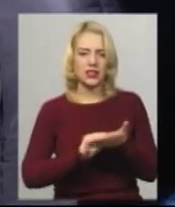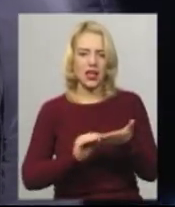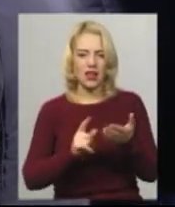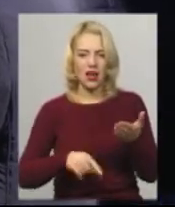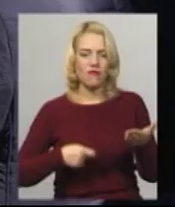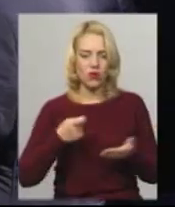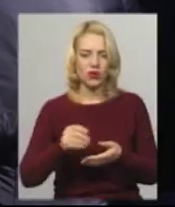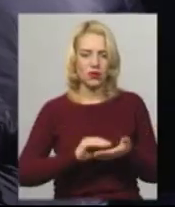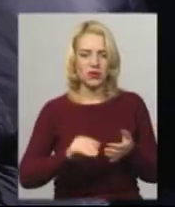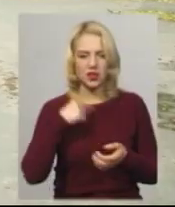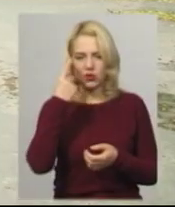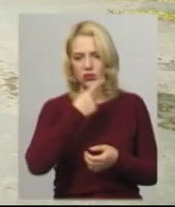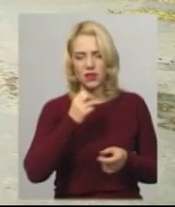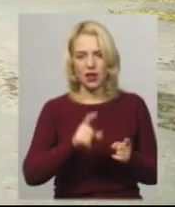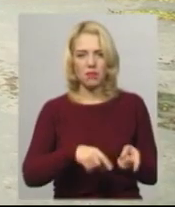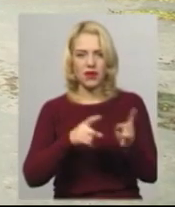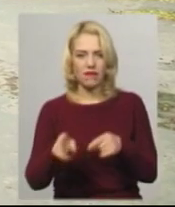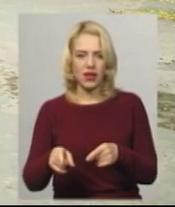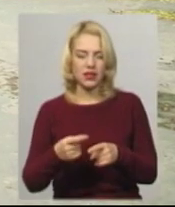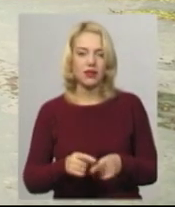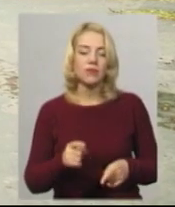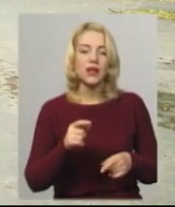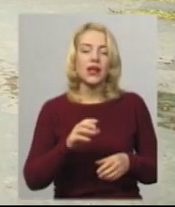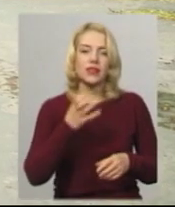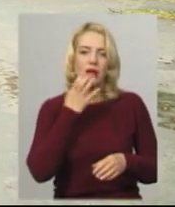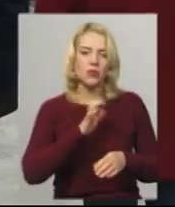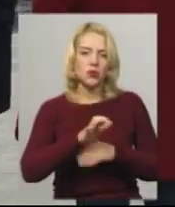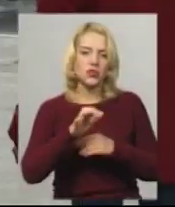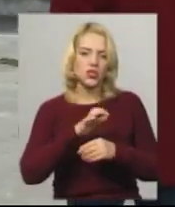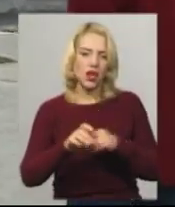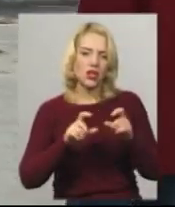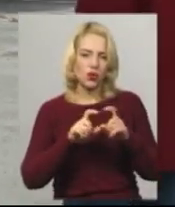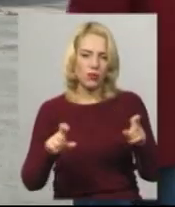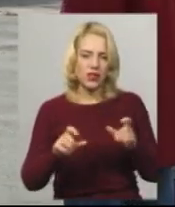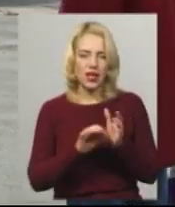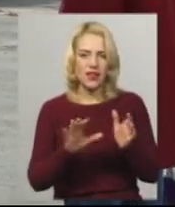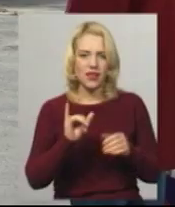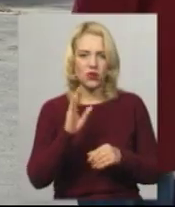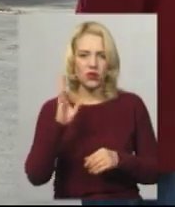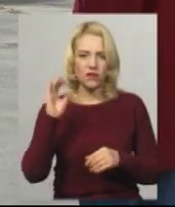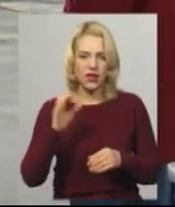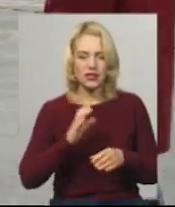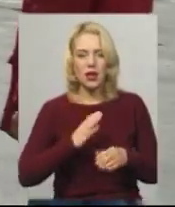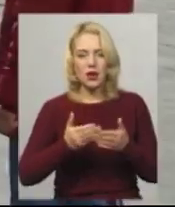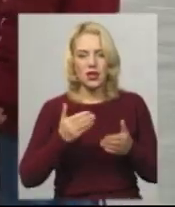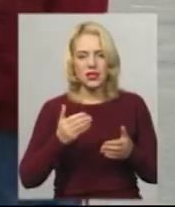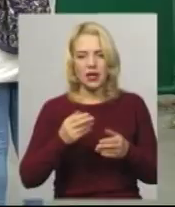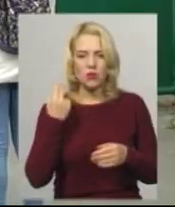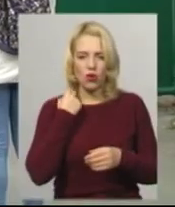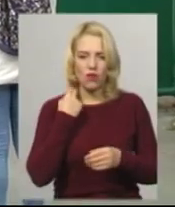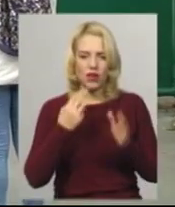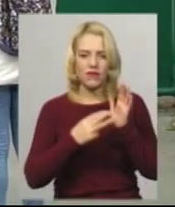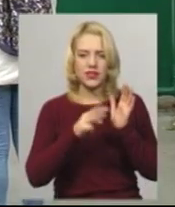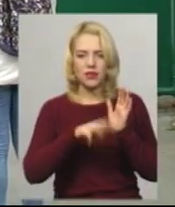особисто заяву пише на переведення. Теплопостачальна компанія «Шепетівка Енергоінвест» перед «Нафтогазом України» заборгувала 78 мільйонів